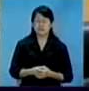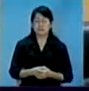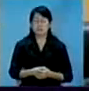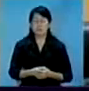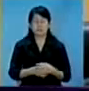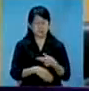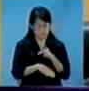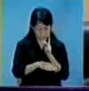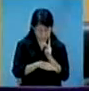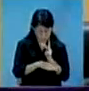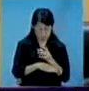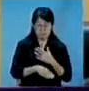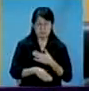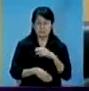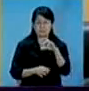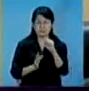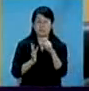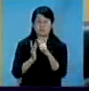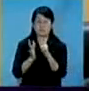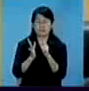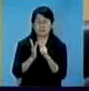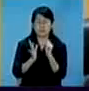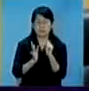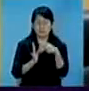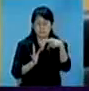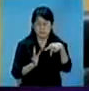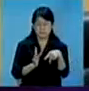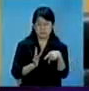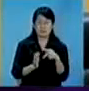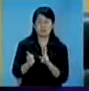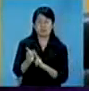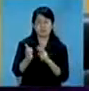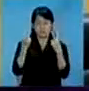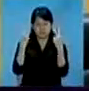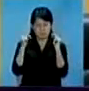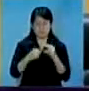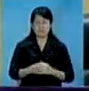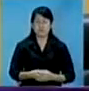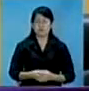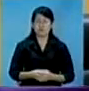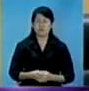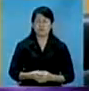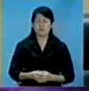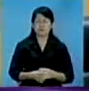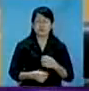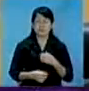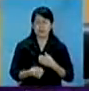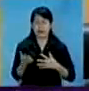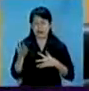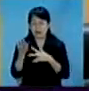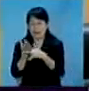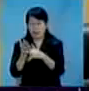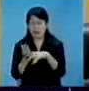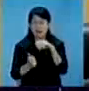ท่านประธานครับผมสุเทพเทือกสุบรรณรองนายกรัฐมนตรีนะครับไม่ได้จะมาขัดจังหวะคุณจตุพร